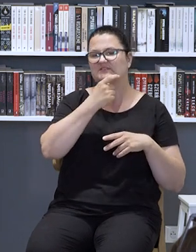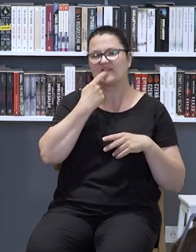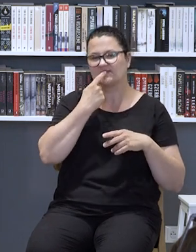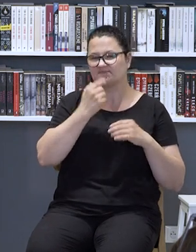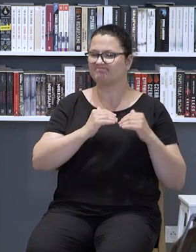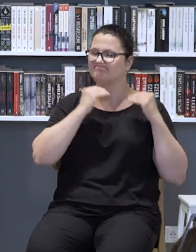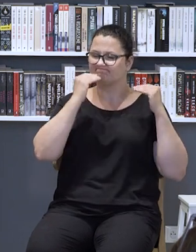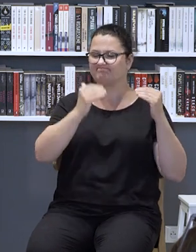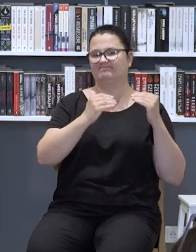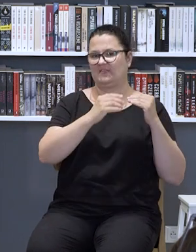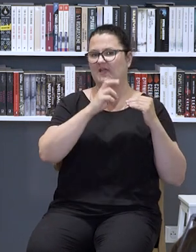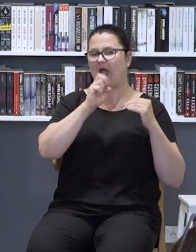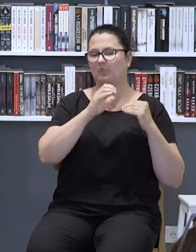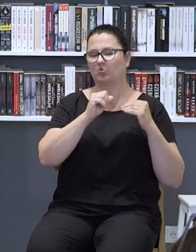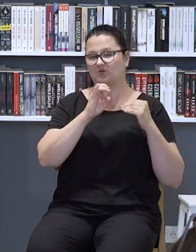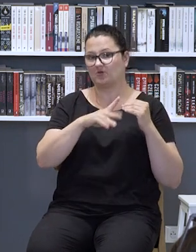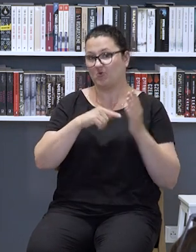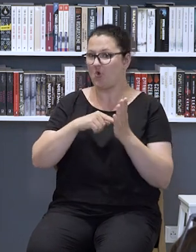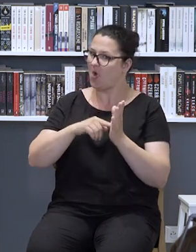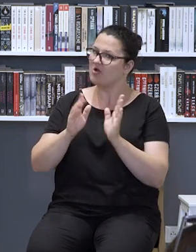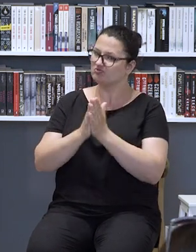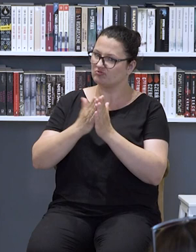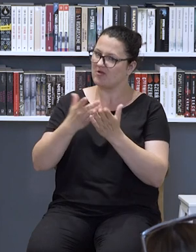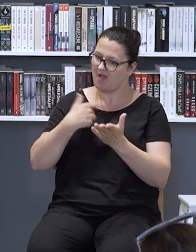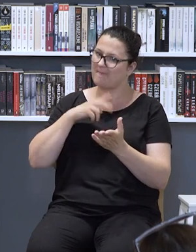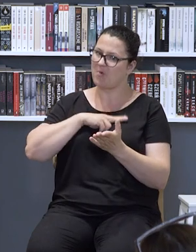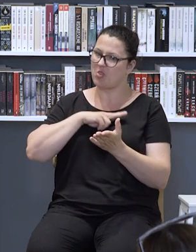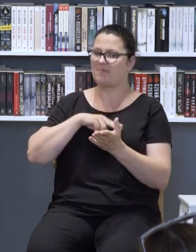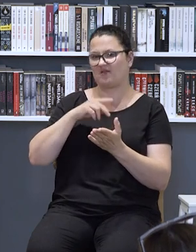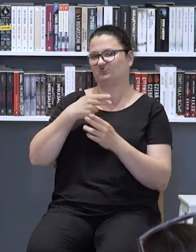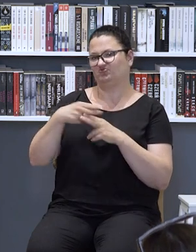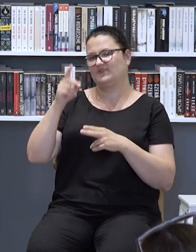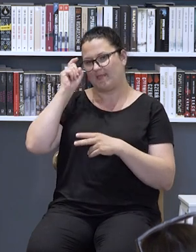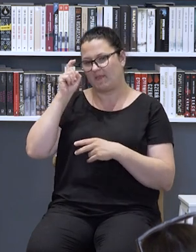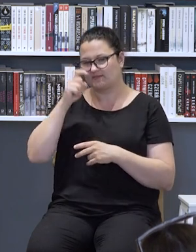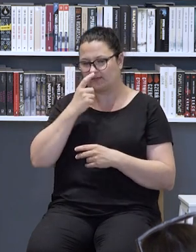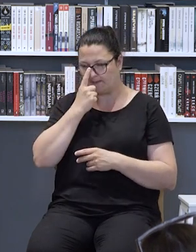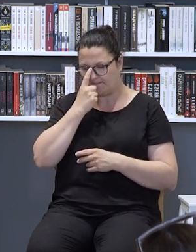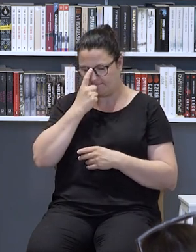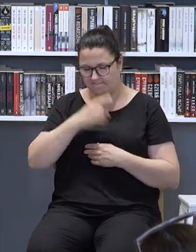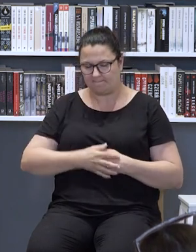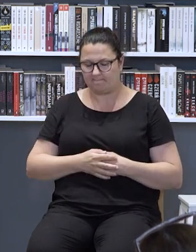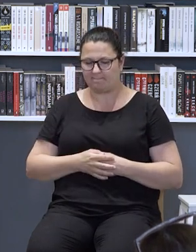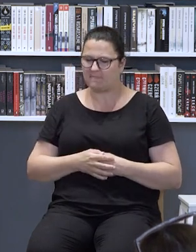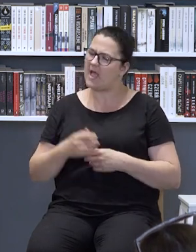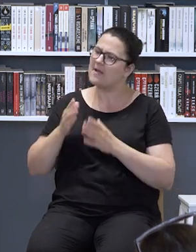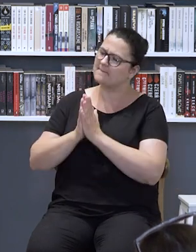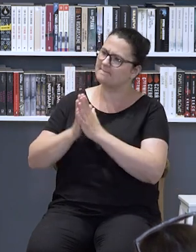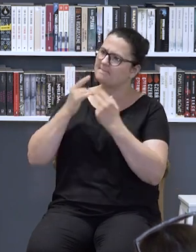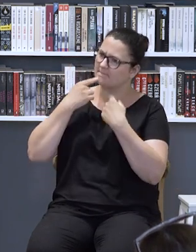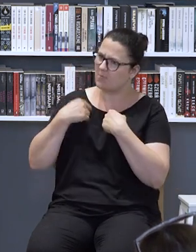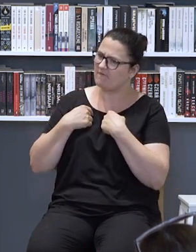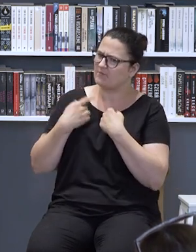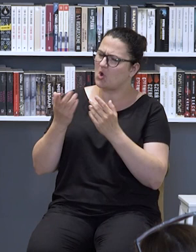niemieckim. Co się musiało spodobać antykwariuszowi, który był Niemcem. A powiedz, bo to, co mnie właściwie w tej